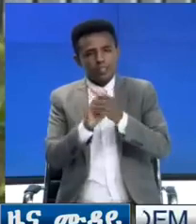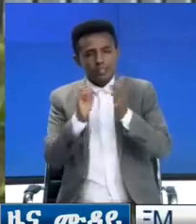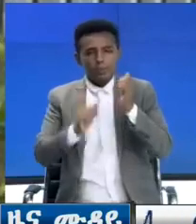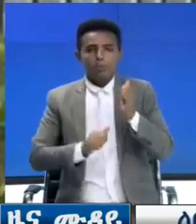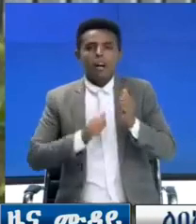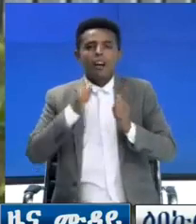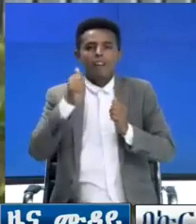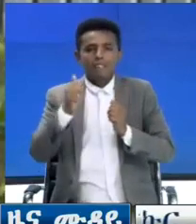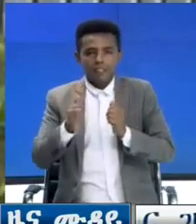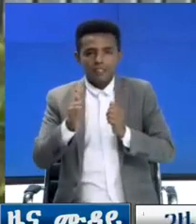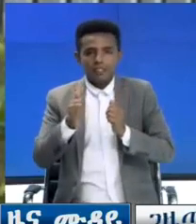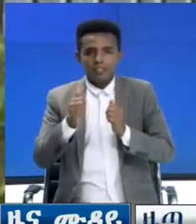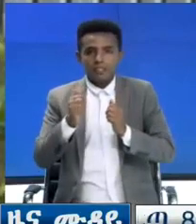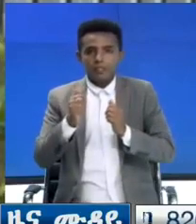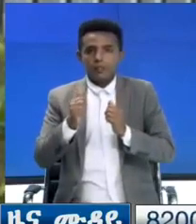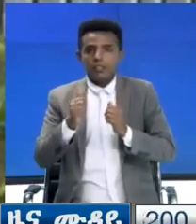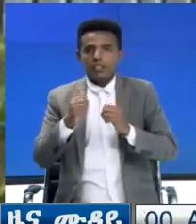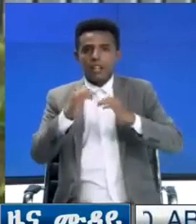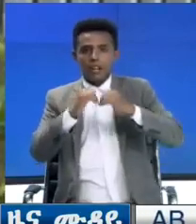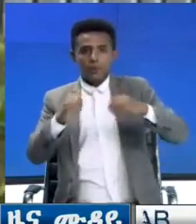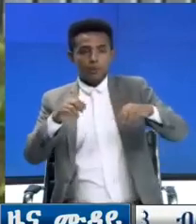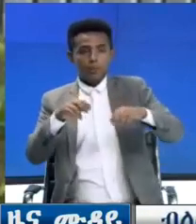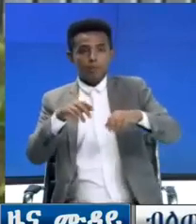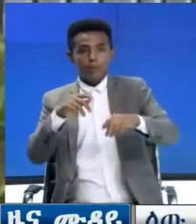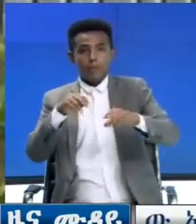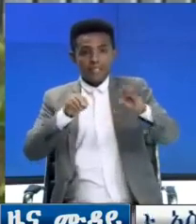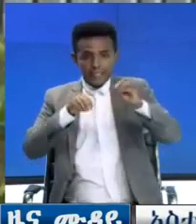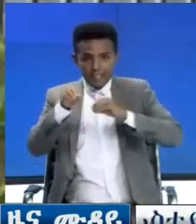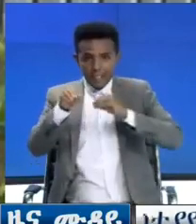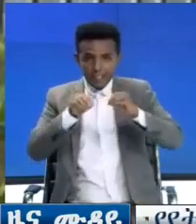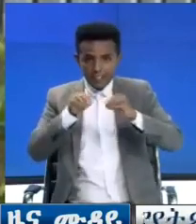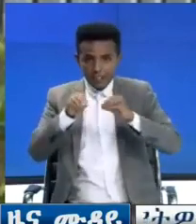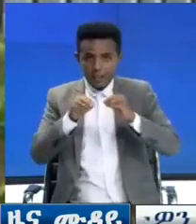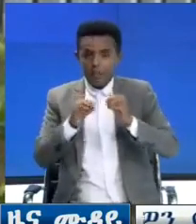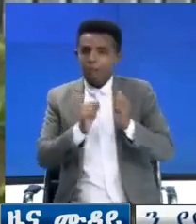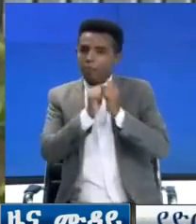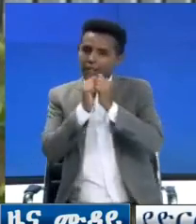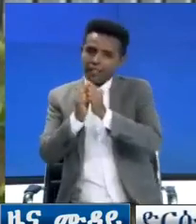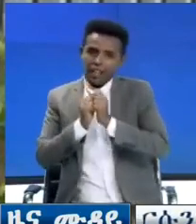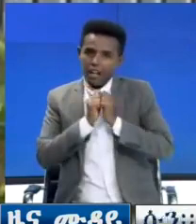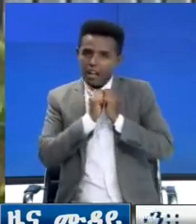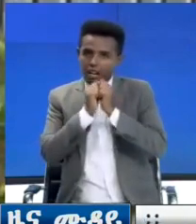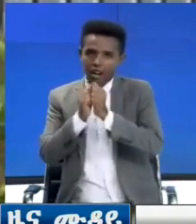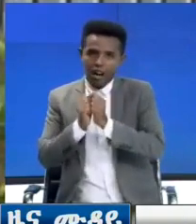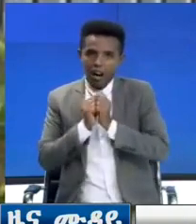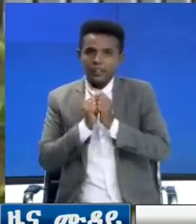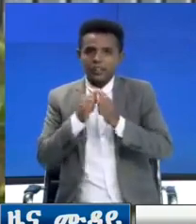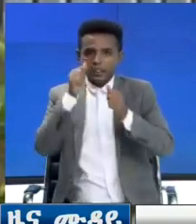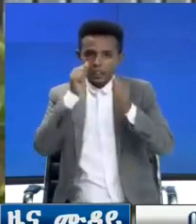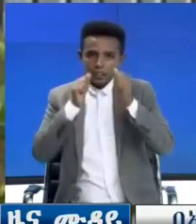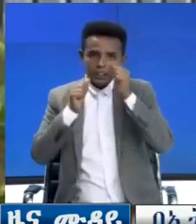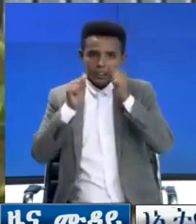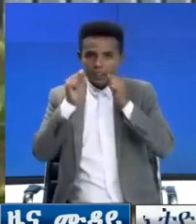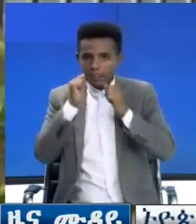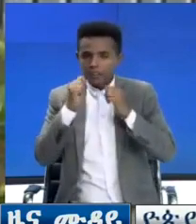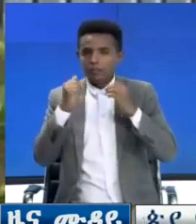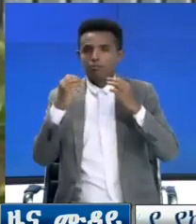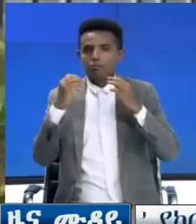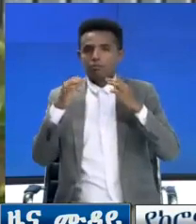ባለፈ በተለይ ተራርቆ በመንቀሳቀስ በኩል በጋራ የጋራ ሰንበት የእድር